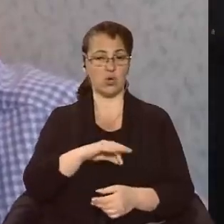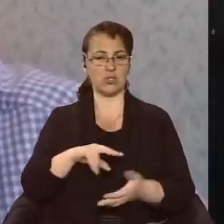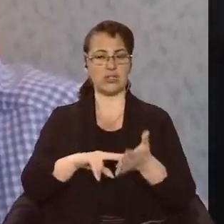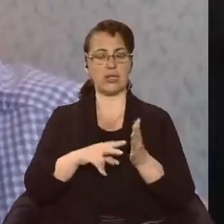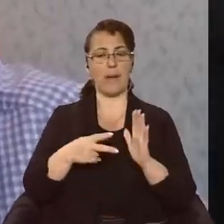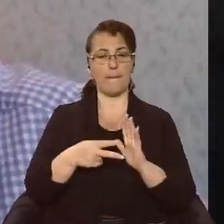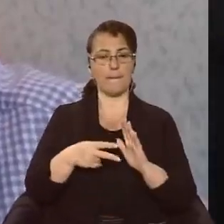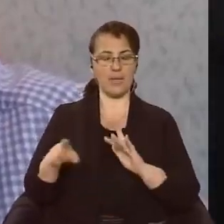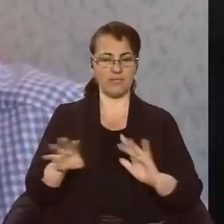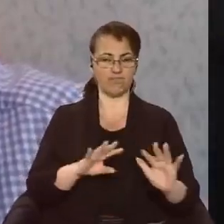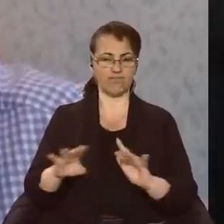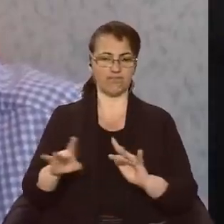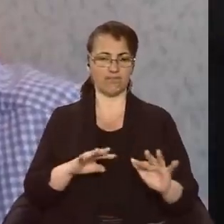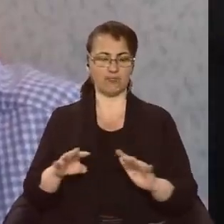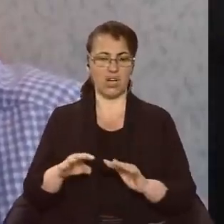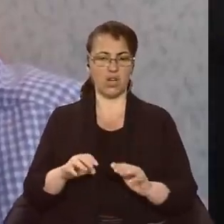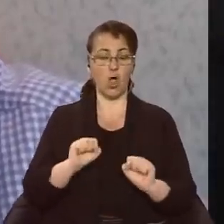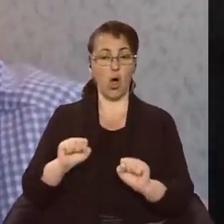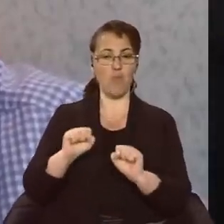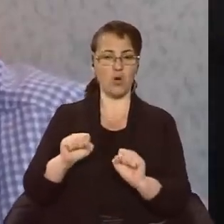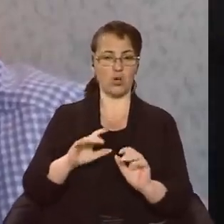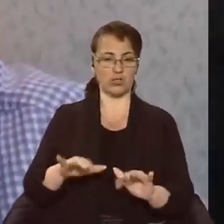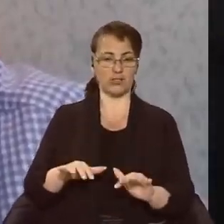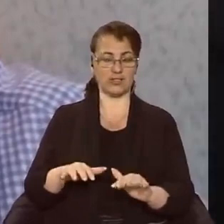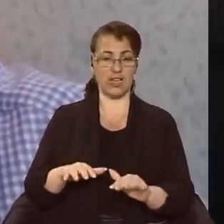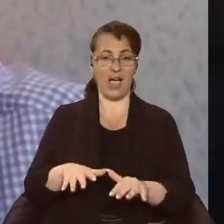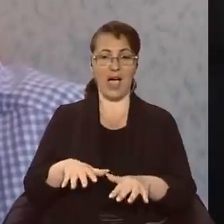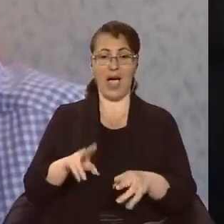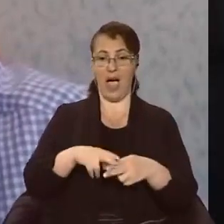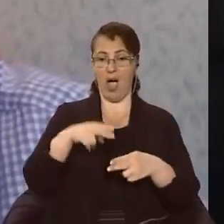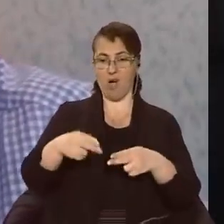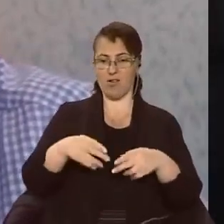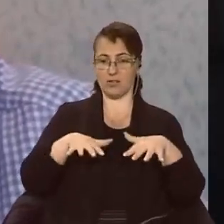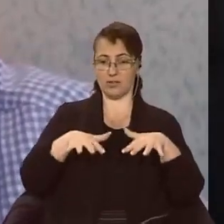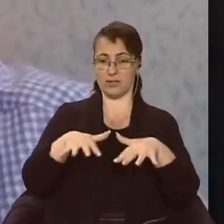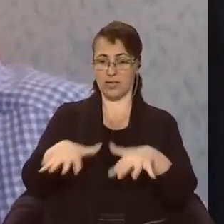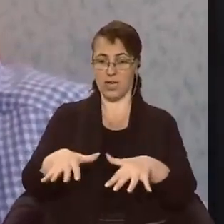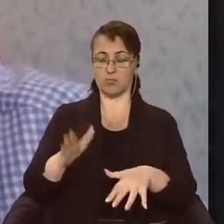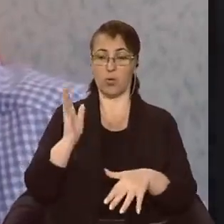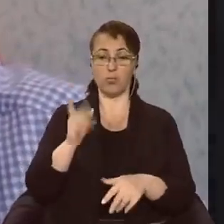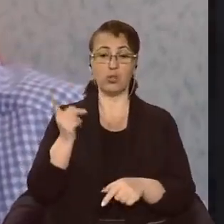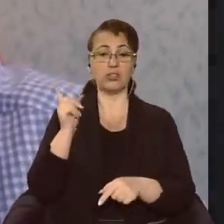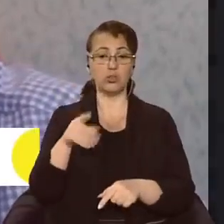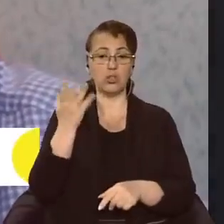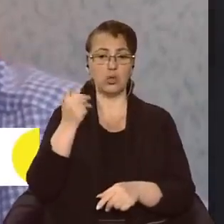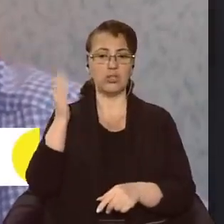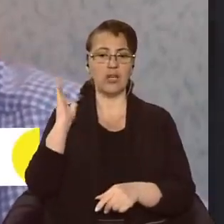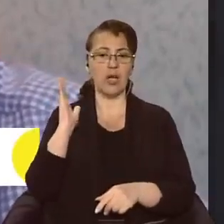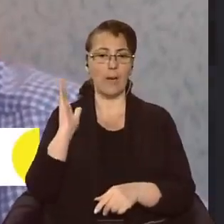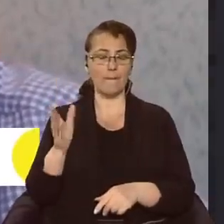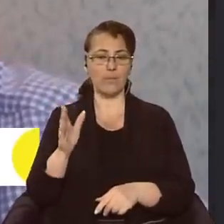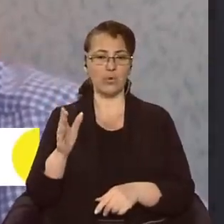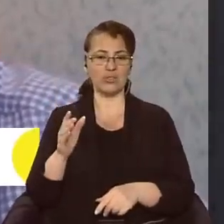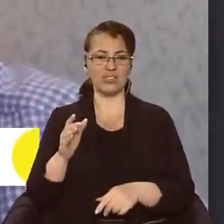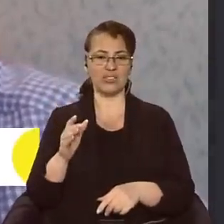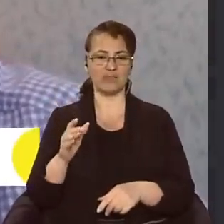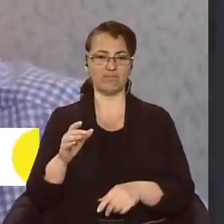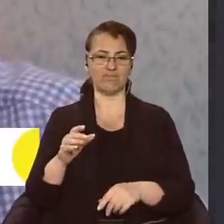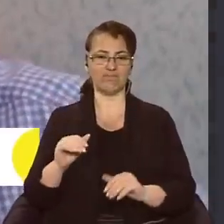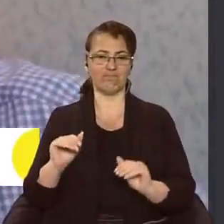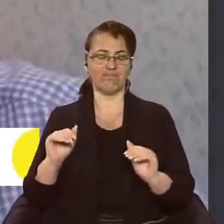та контрнаступів виключно тоді, коли буде виснажен той чи інший плацдарм, той чи